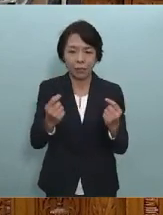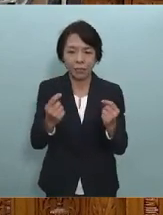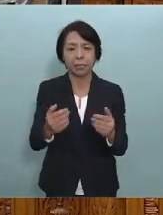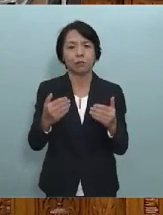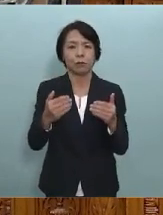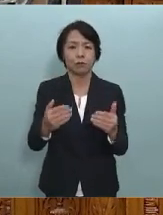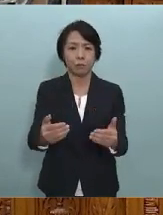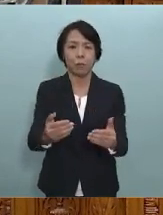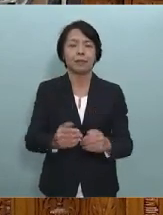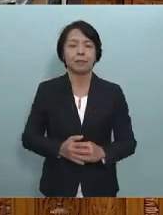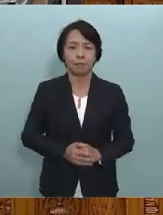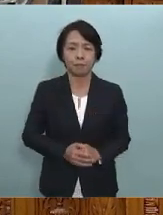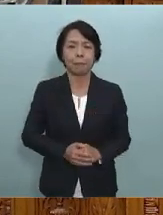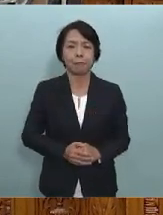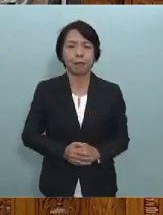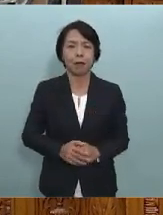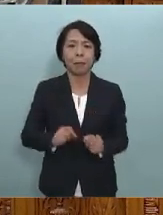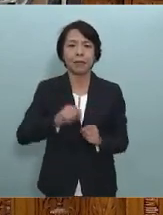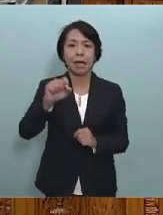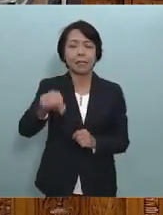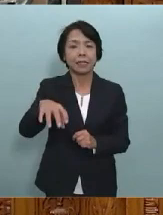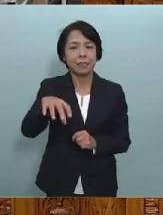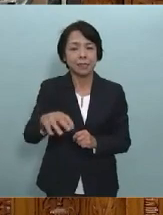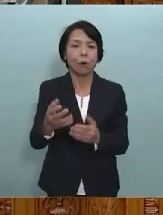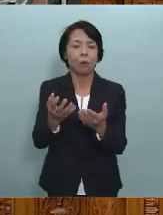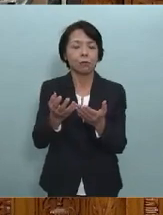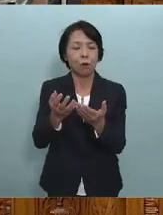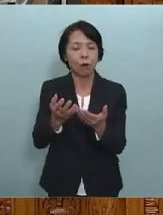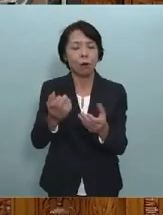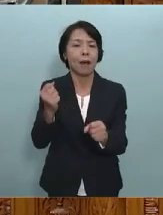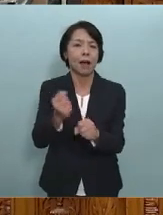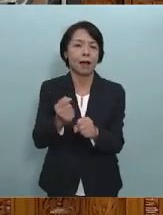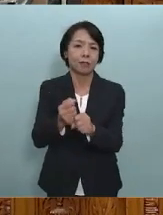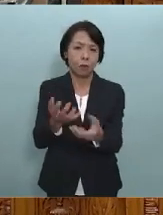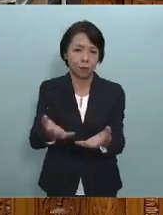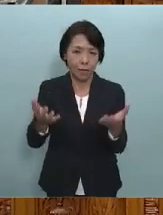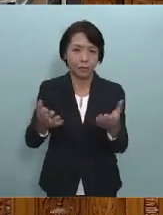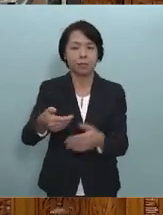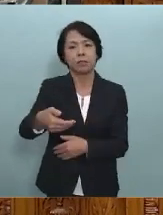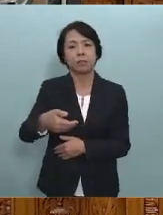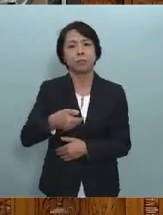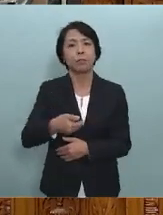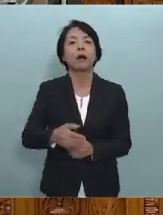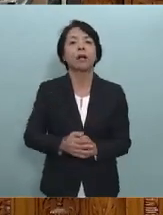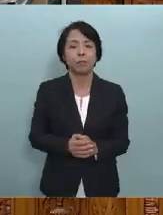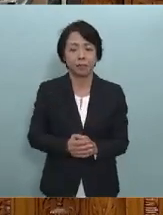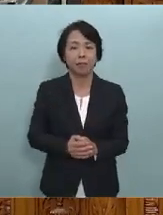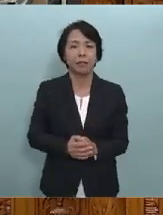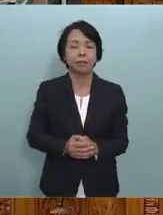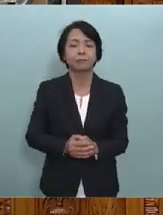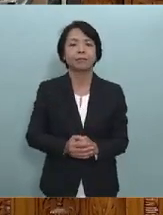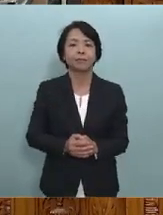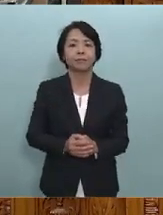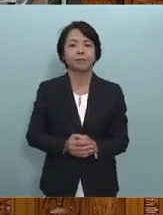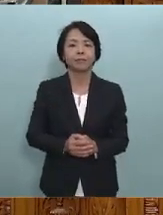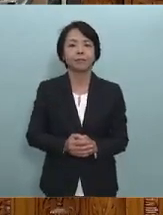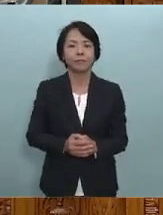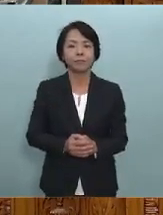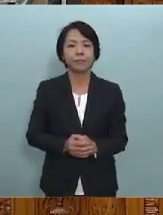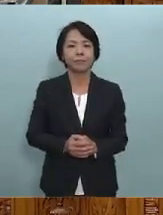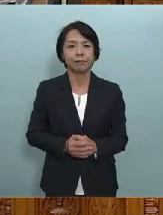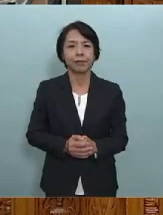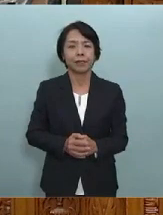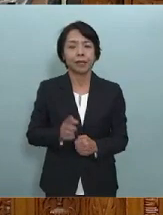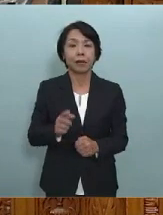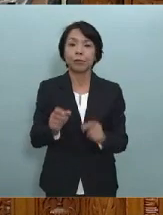まいりますそして地方創生についてお尋ねがありましたえ地方創生えについ